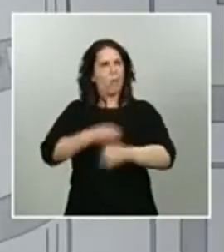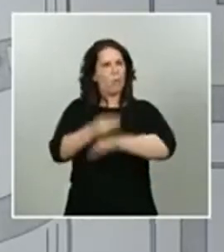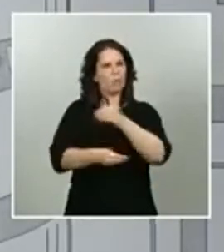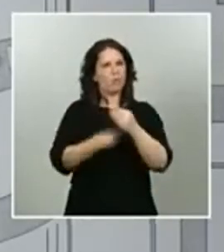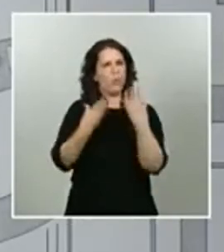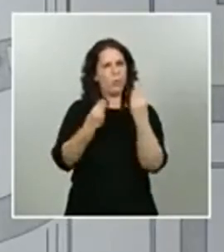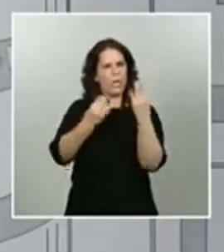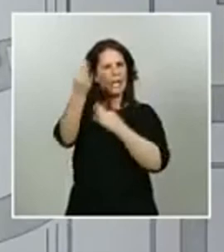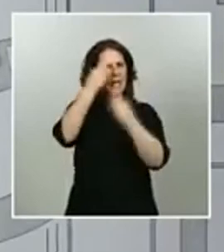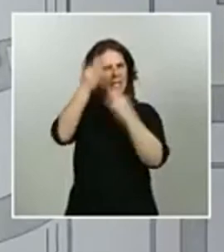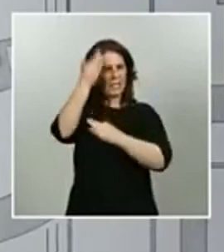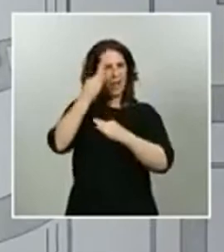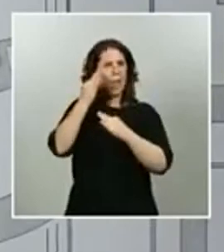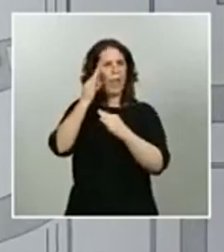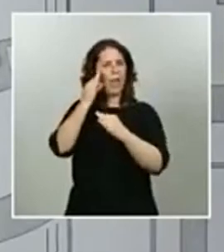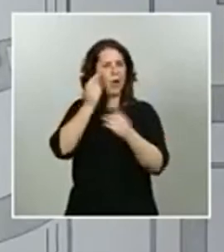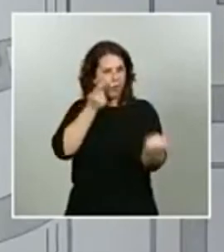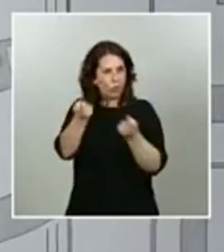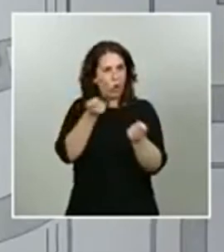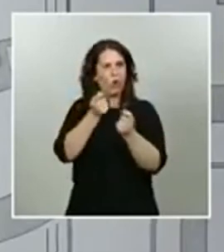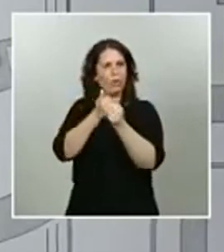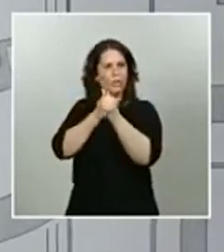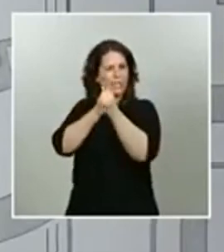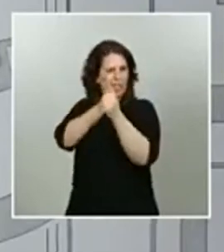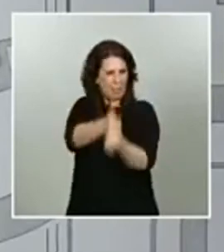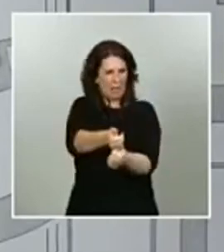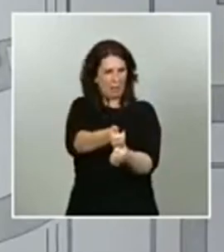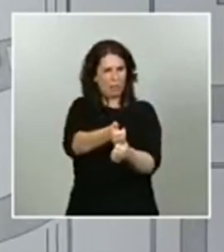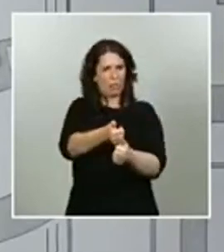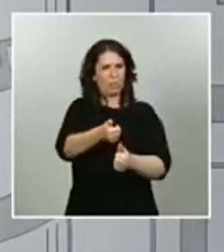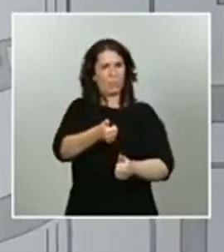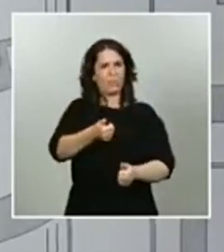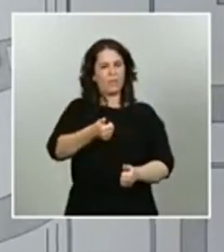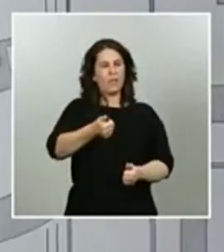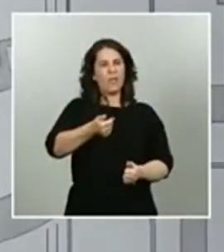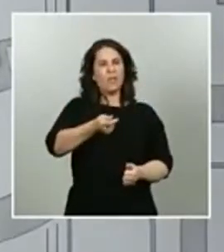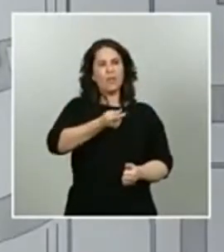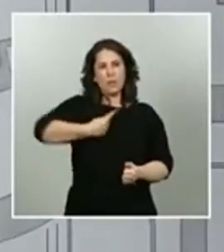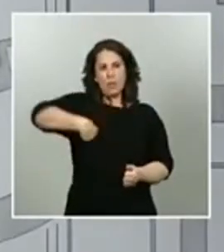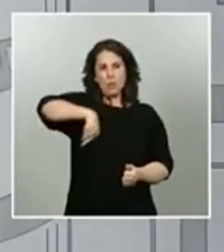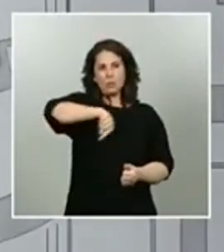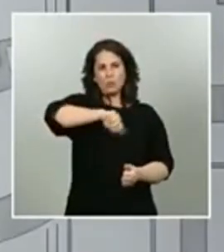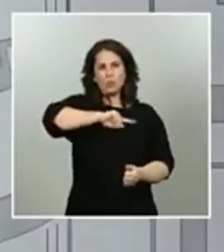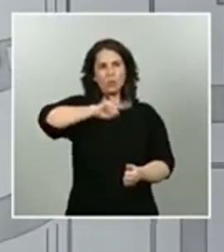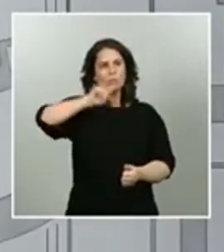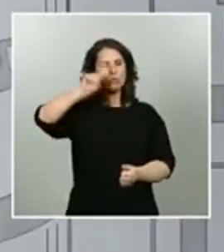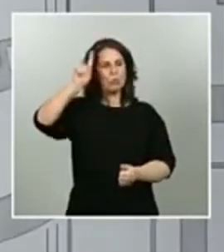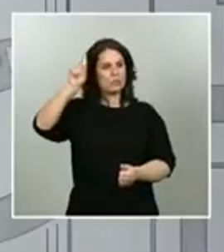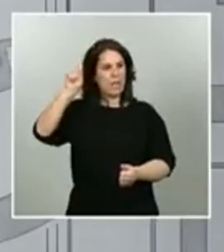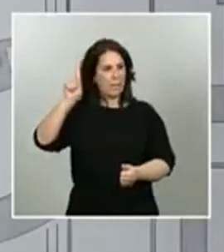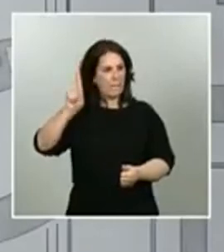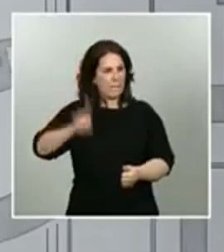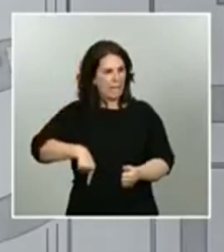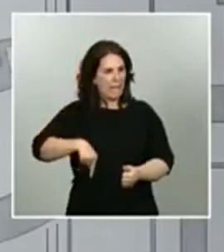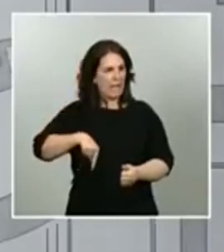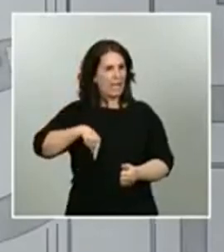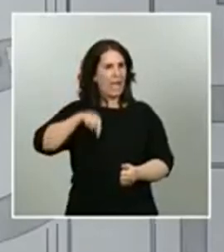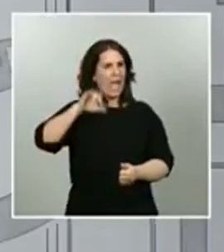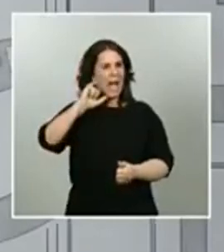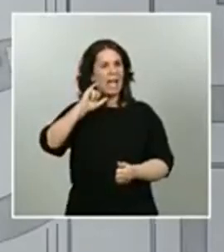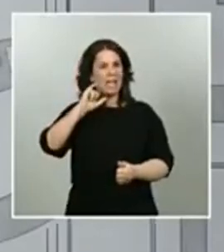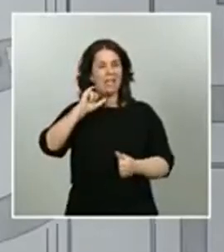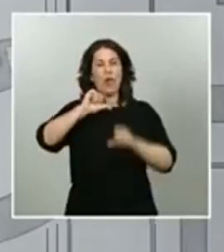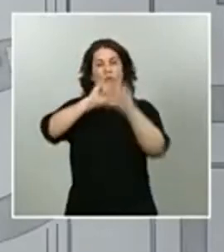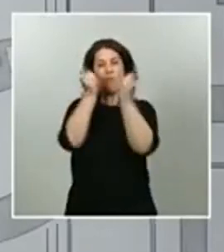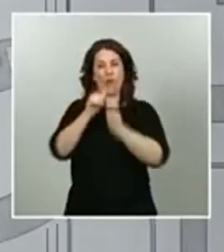l'articolazione, come sapete, le regioni, quindi abbiamo anche enti territoriali che hanno grande responsabilità per quanto riguarda